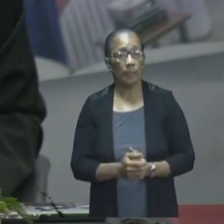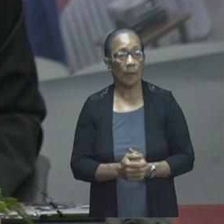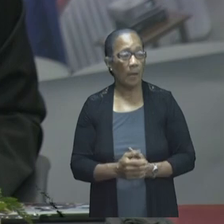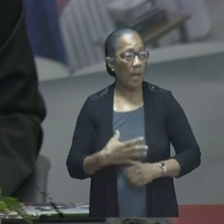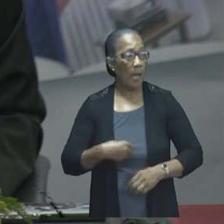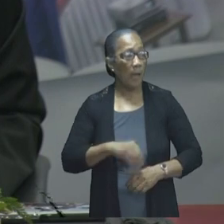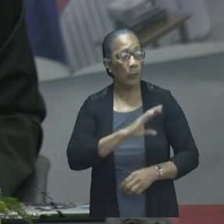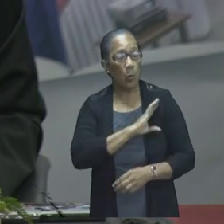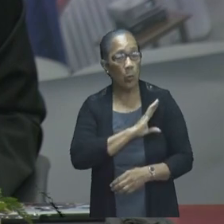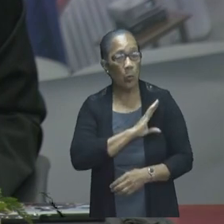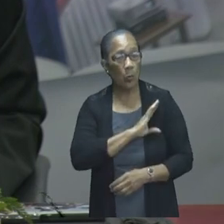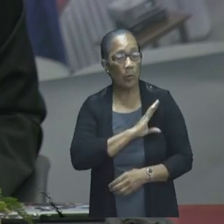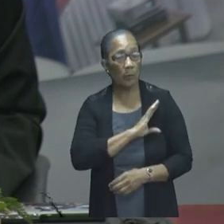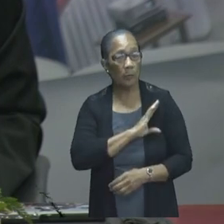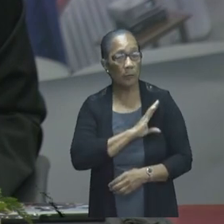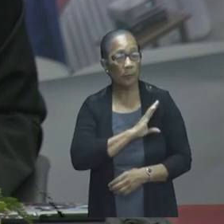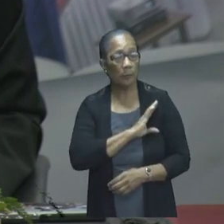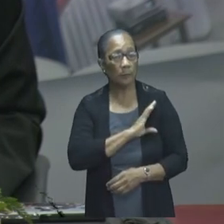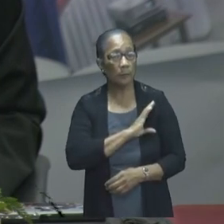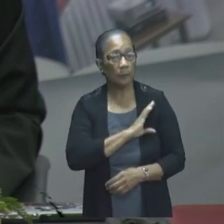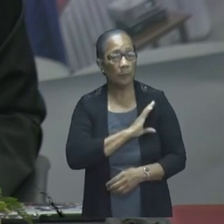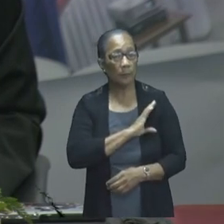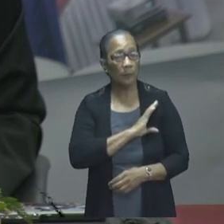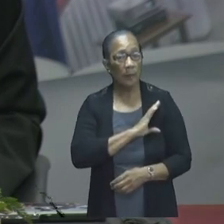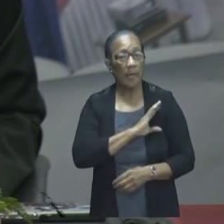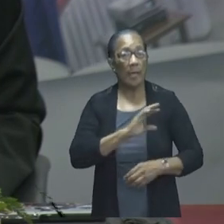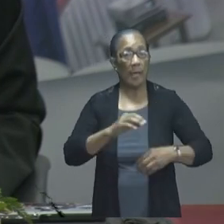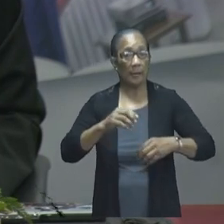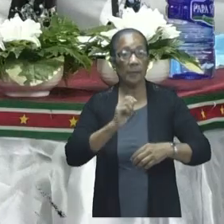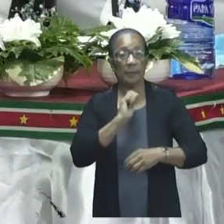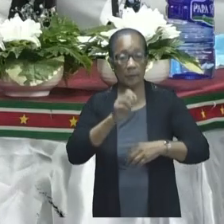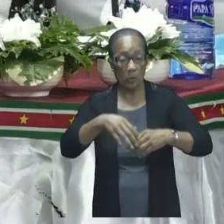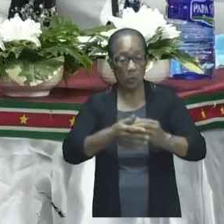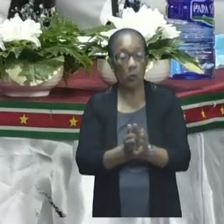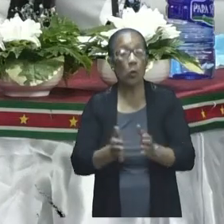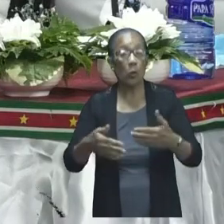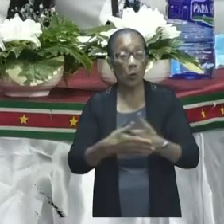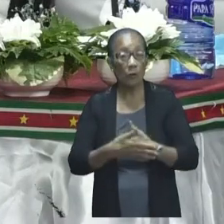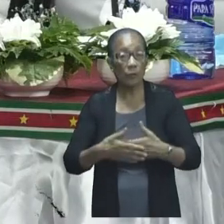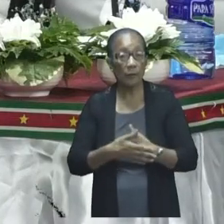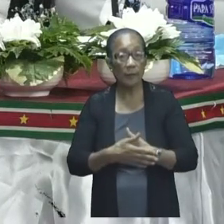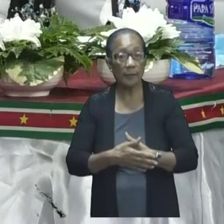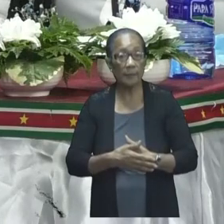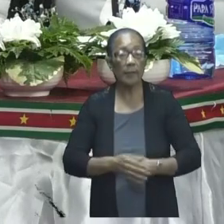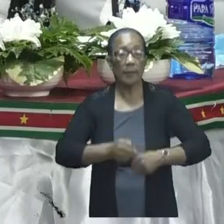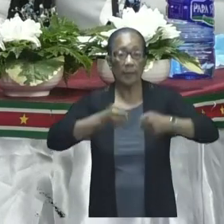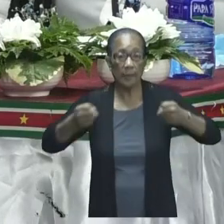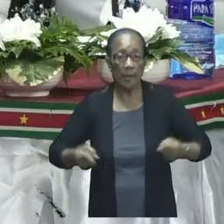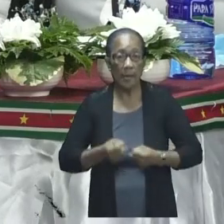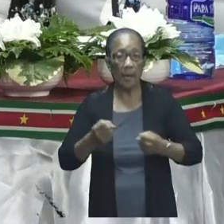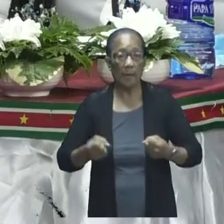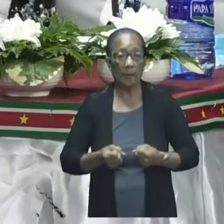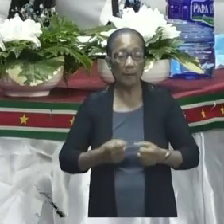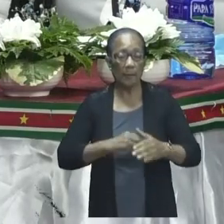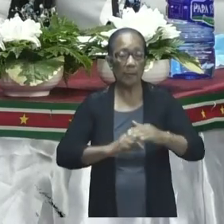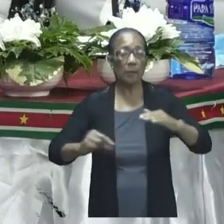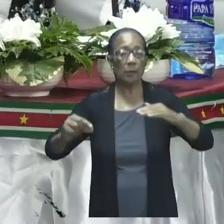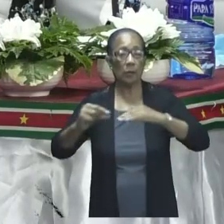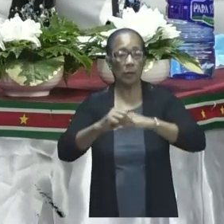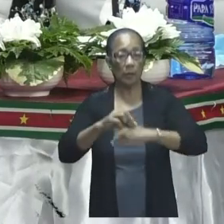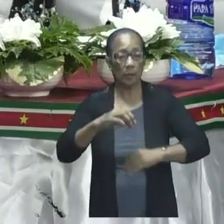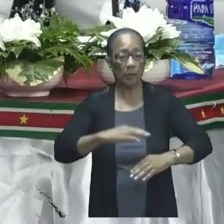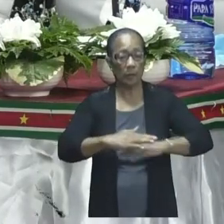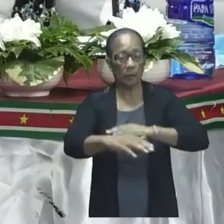we hebben ook een eet mijn excuses er is een conferentie werd worden aange agro-industrie en guyana goor in de studie